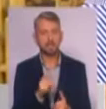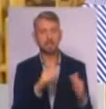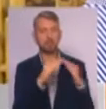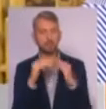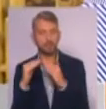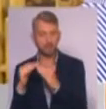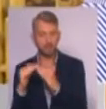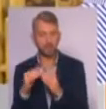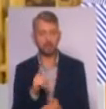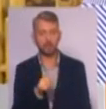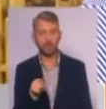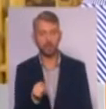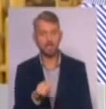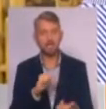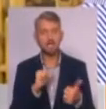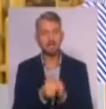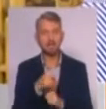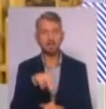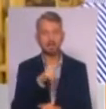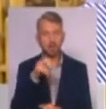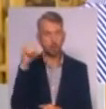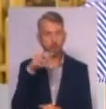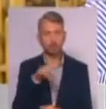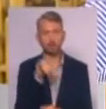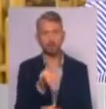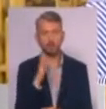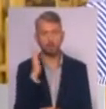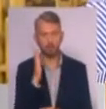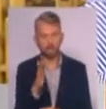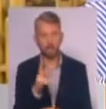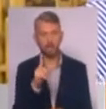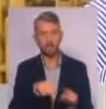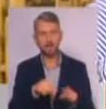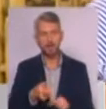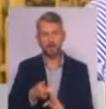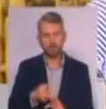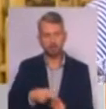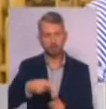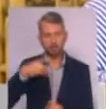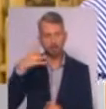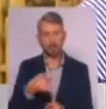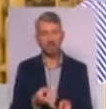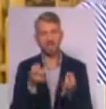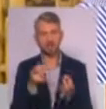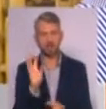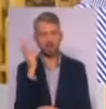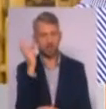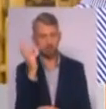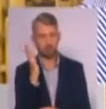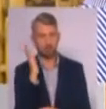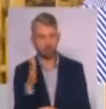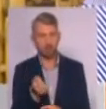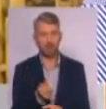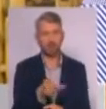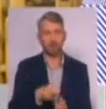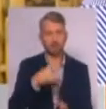вони замість LED-освітлення, в них буде на декількох етажах звичайне освітлення, а на